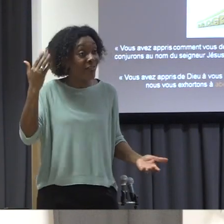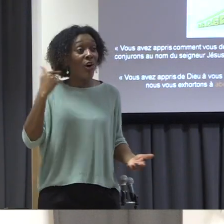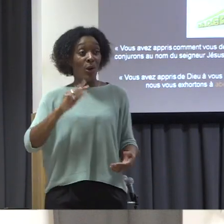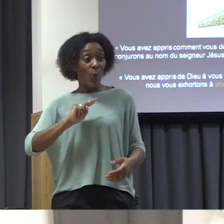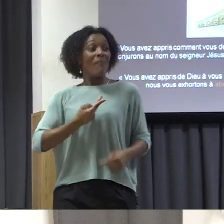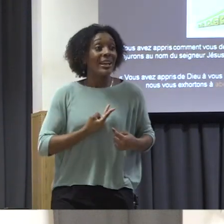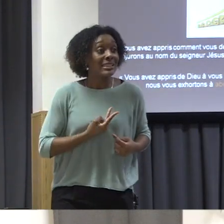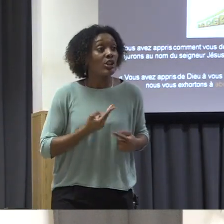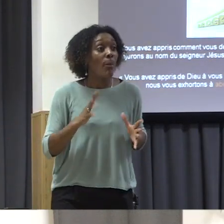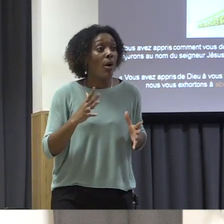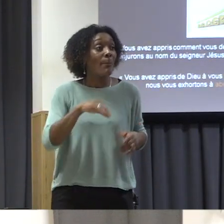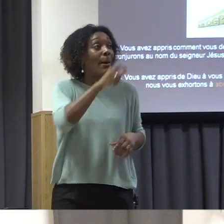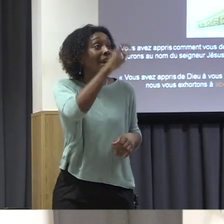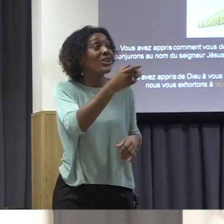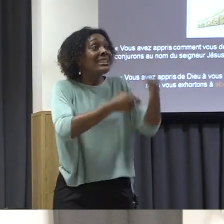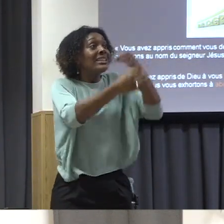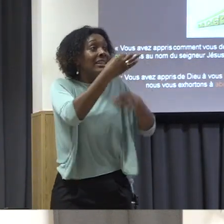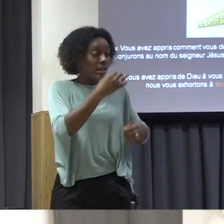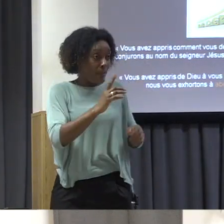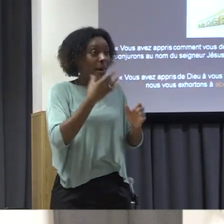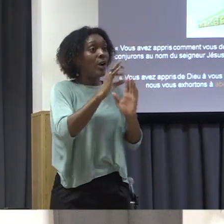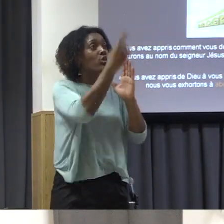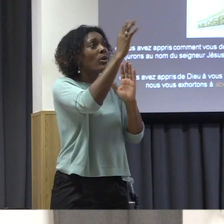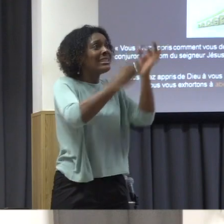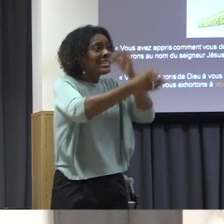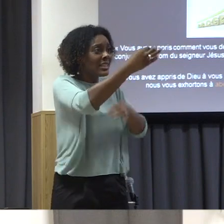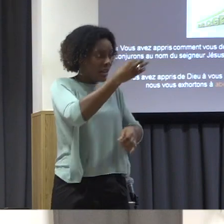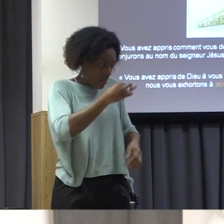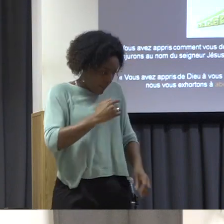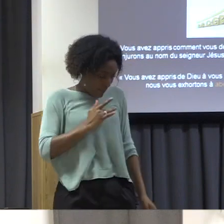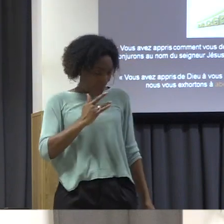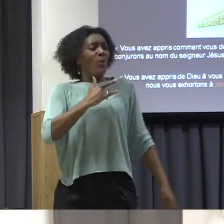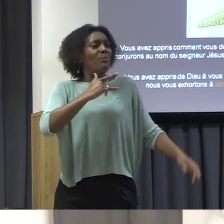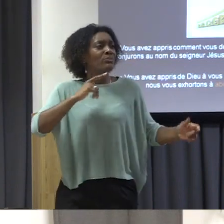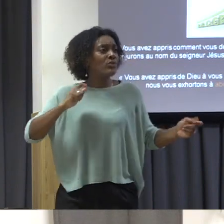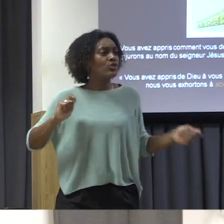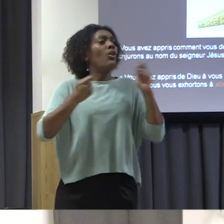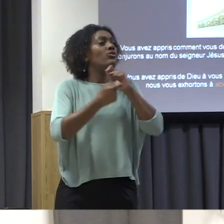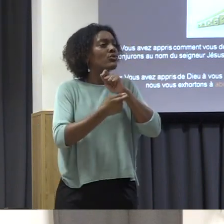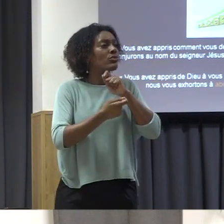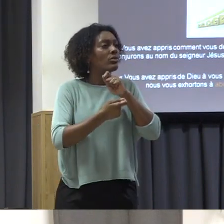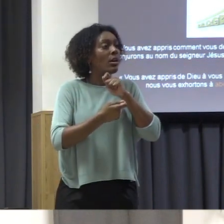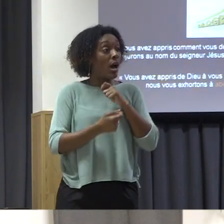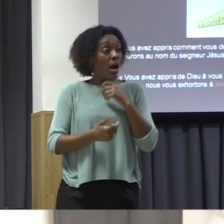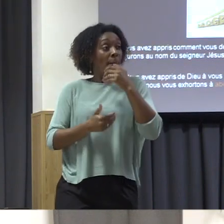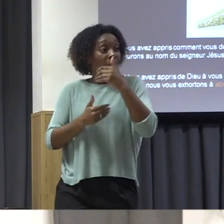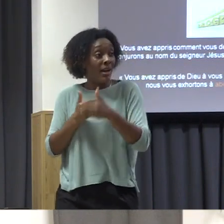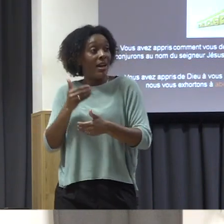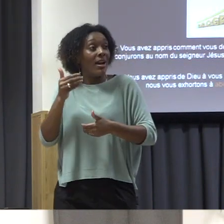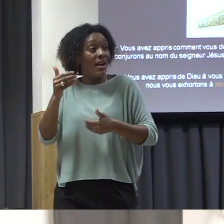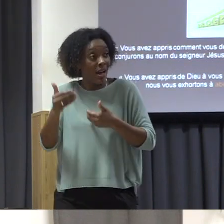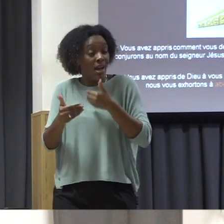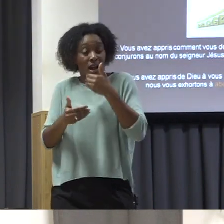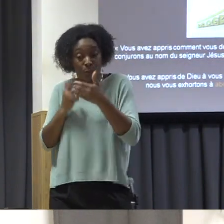choses, je l'espère. C'est cette parole qui nous permet d'être en marche vers cette transformation et